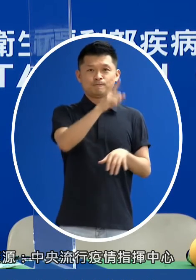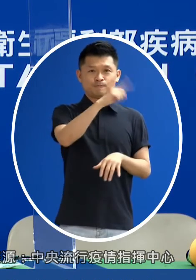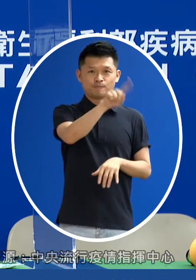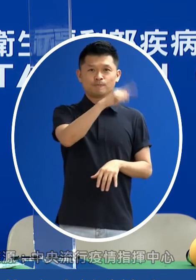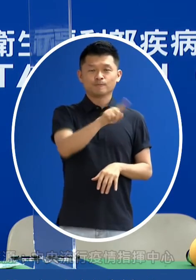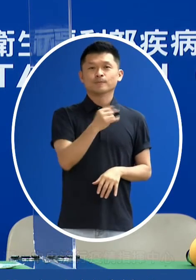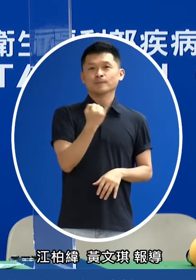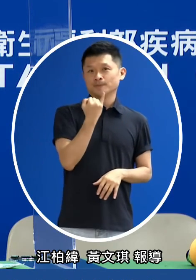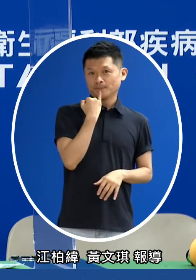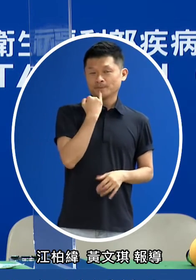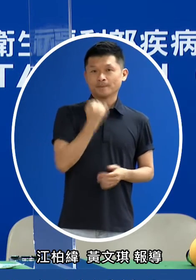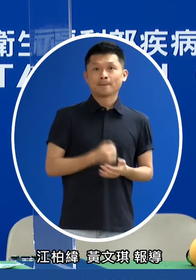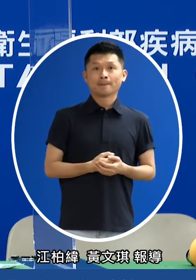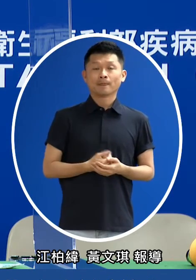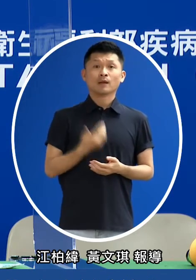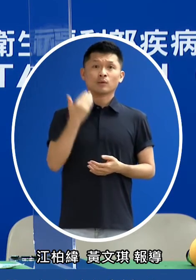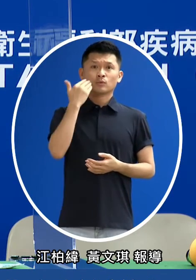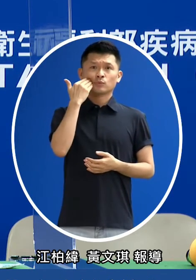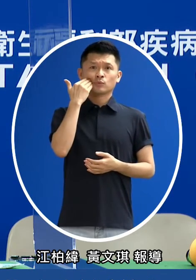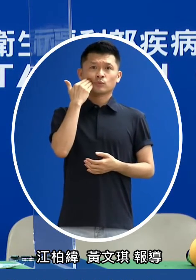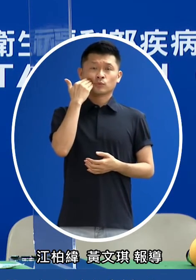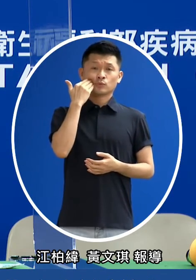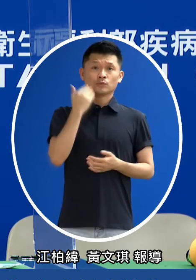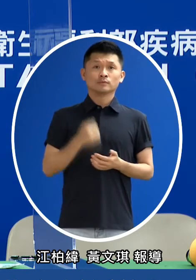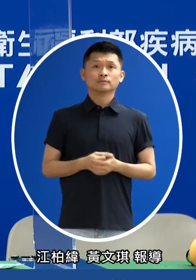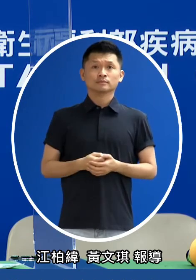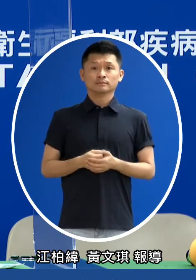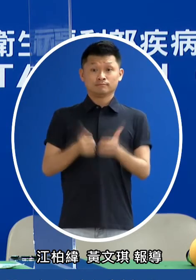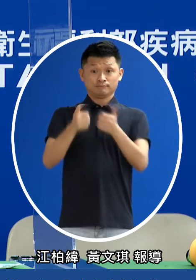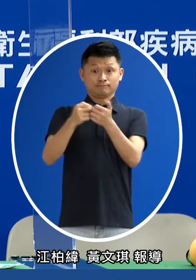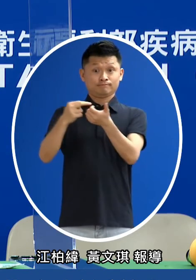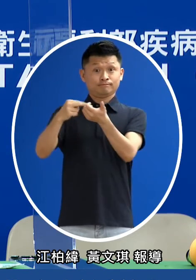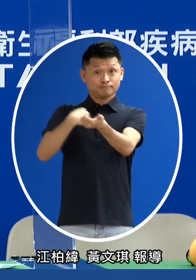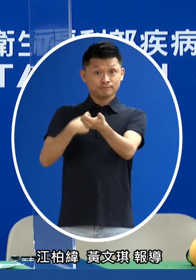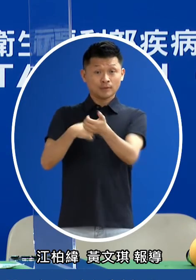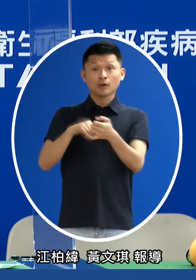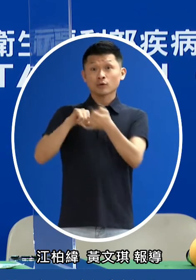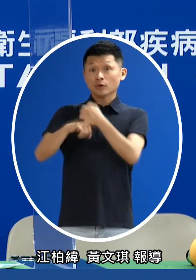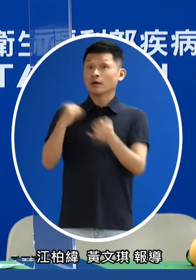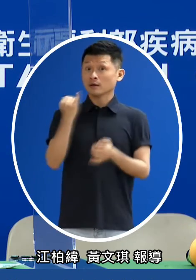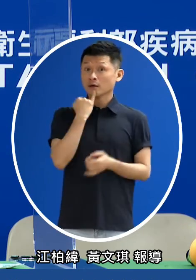陆续配发。以上是今天的今天新闻报，感谢您的收看，我们明天再会。